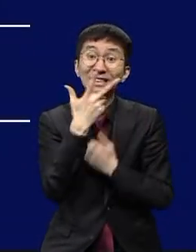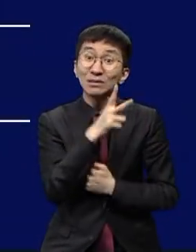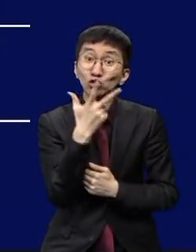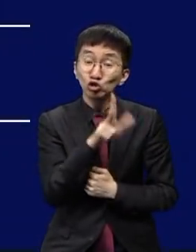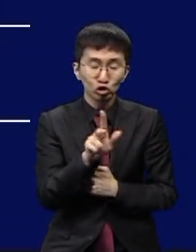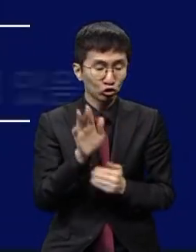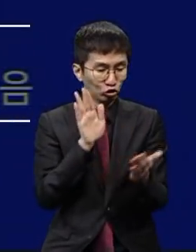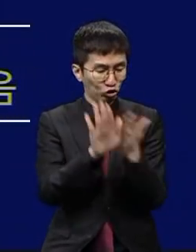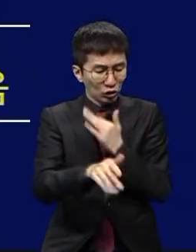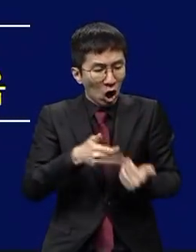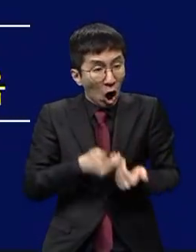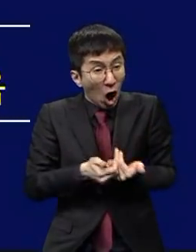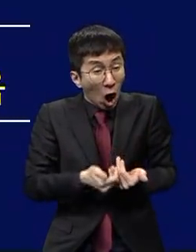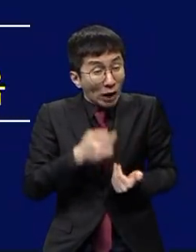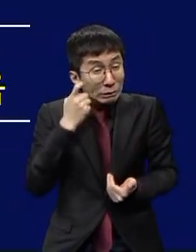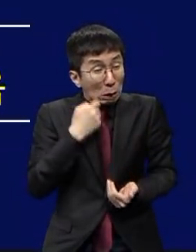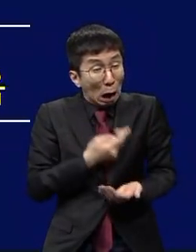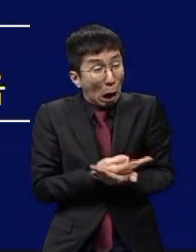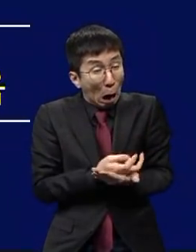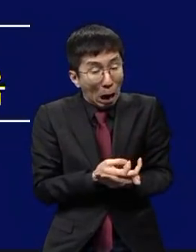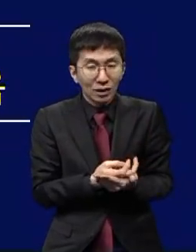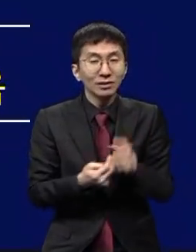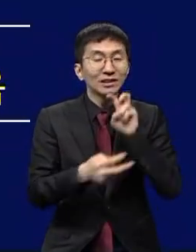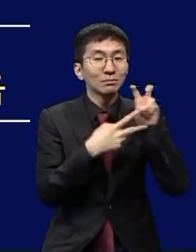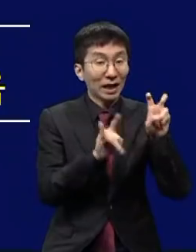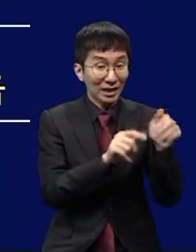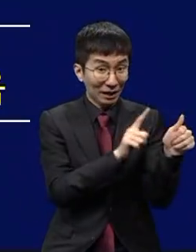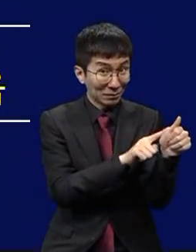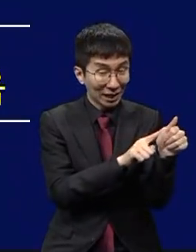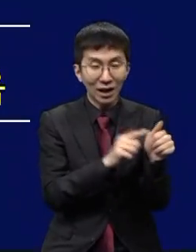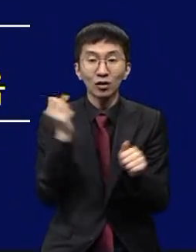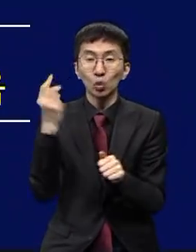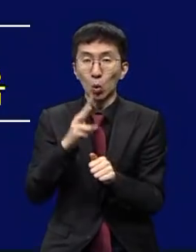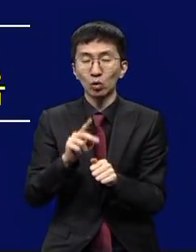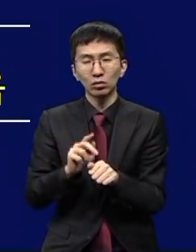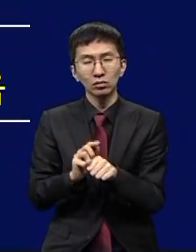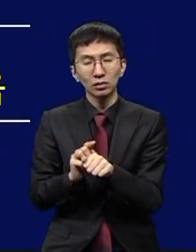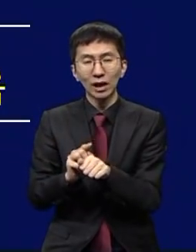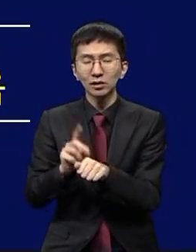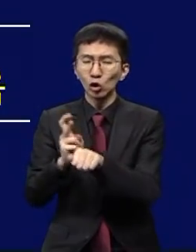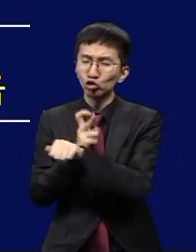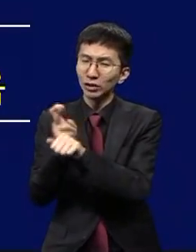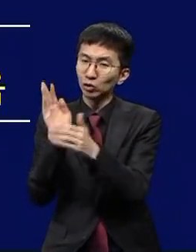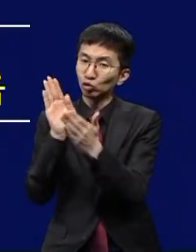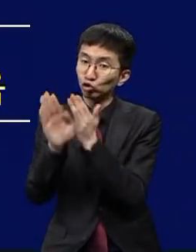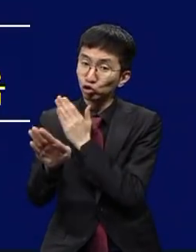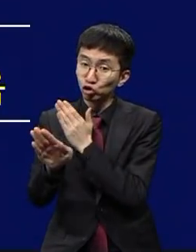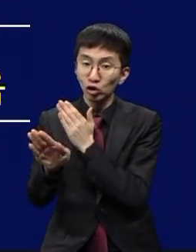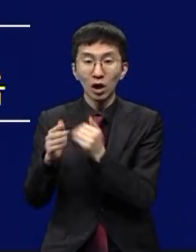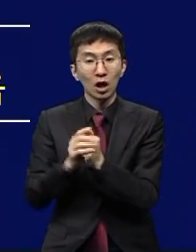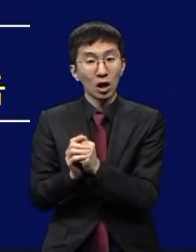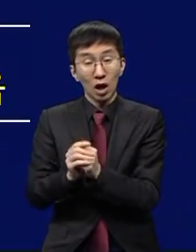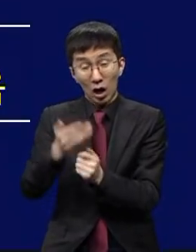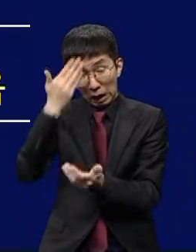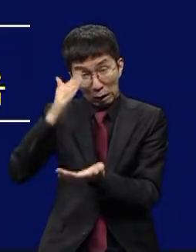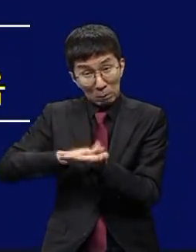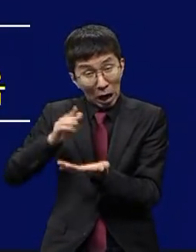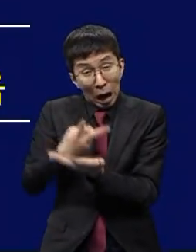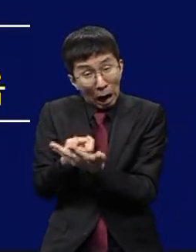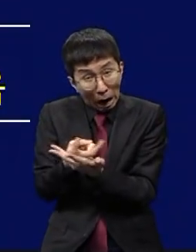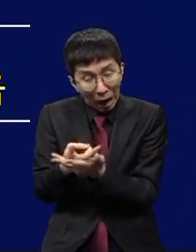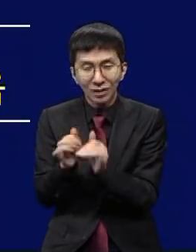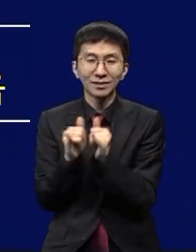반응인 아나필락시스가 나타난 20대와 접종 반나절 뒤 경련과 고열에 이어 다음날 혈압이 떨어진 40대